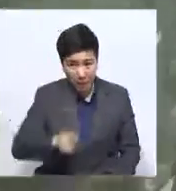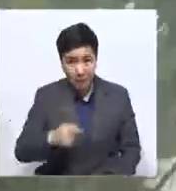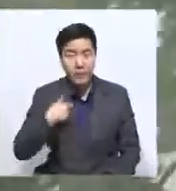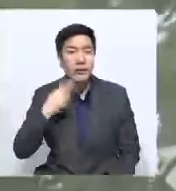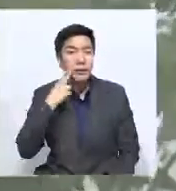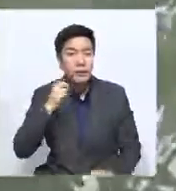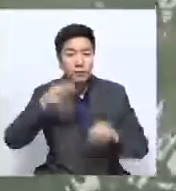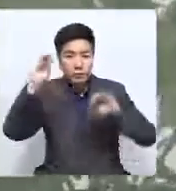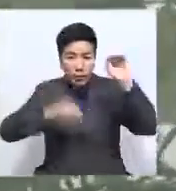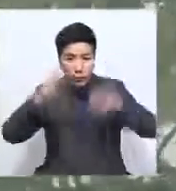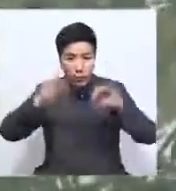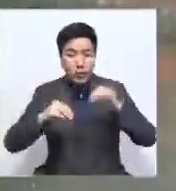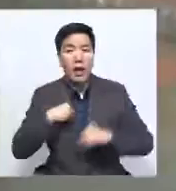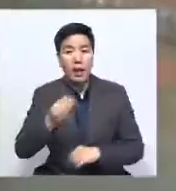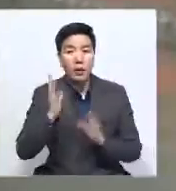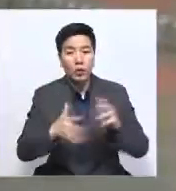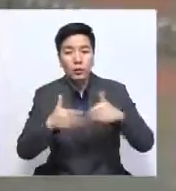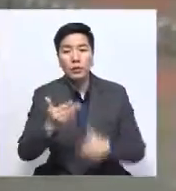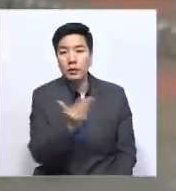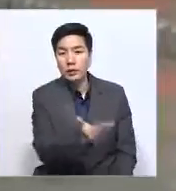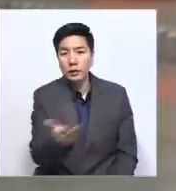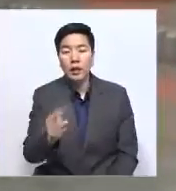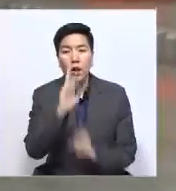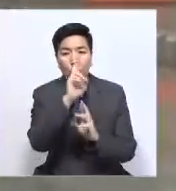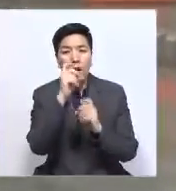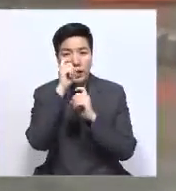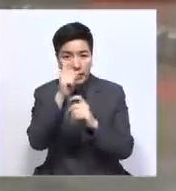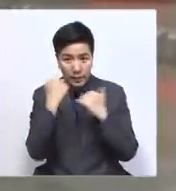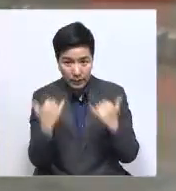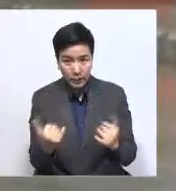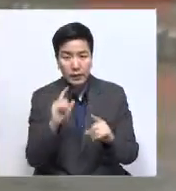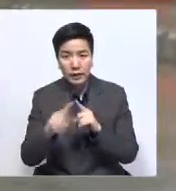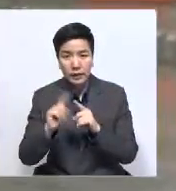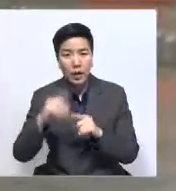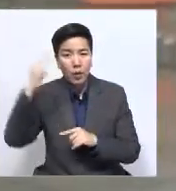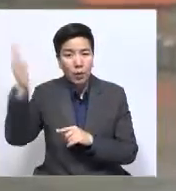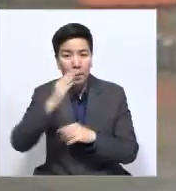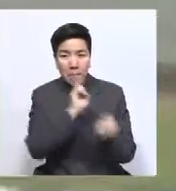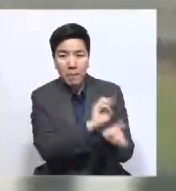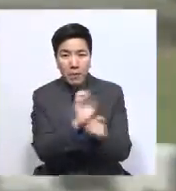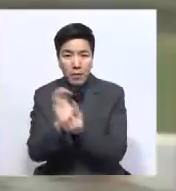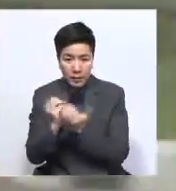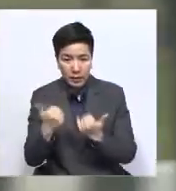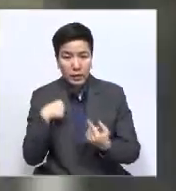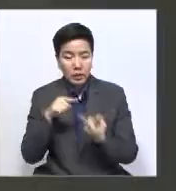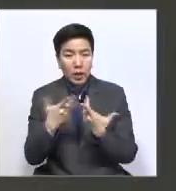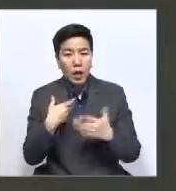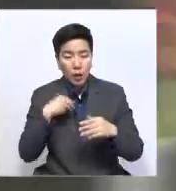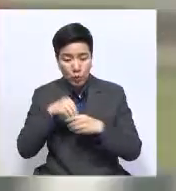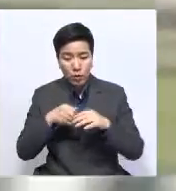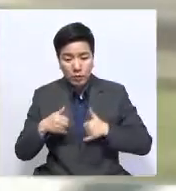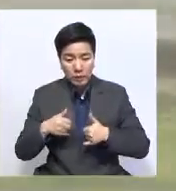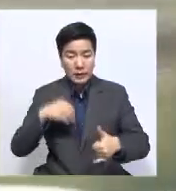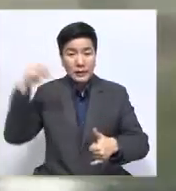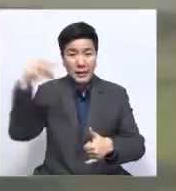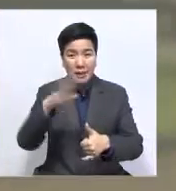และลูกเห็บตกบางพื้นที่ขอให้คุณผู้ชมในบริเวณดังกล่าวระวังอันตรายจากพายุฤดูร้อนที่จะเกิดขึ้นด้วยนะคะโดยให้หลีกเลี่ยงการอยู่ในที่โ